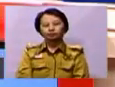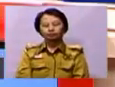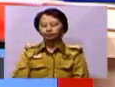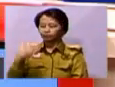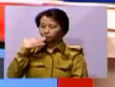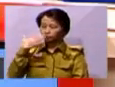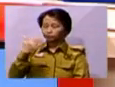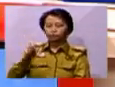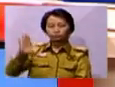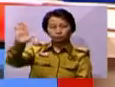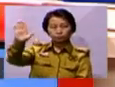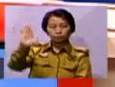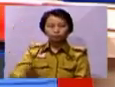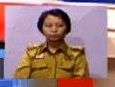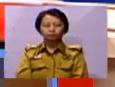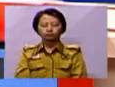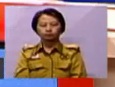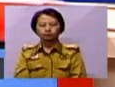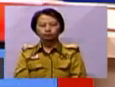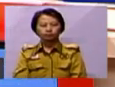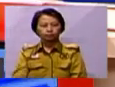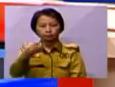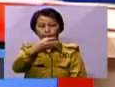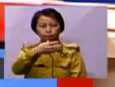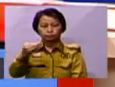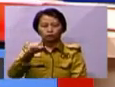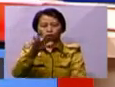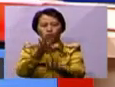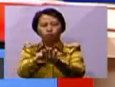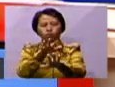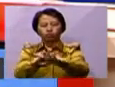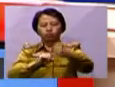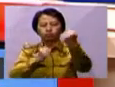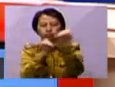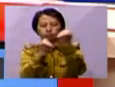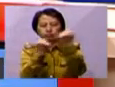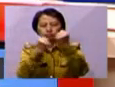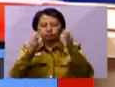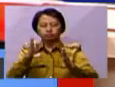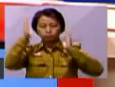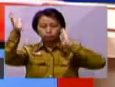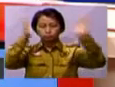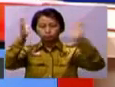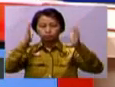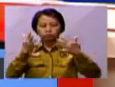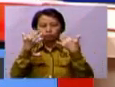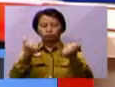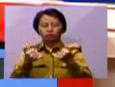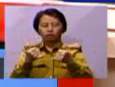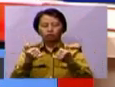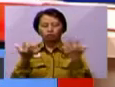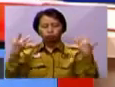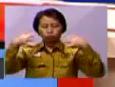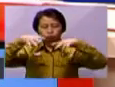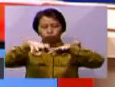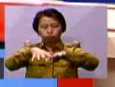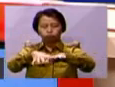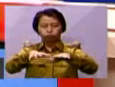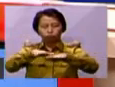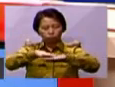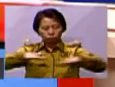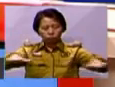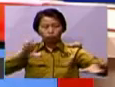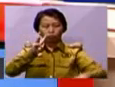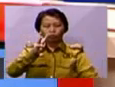Terima kasih Faisal Jamal di Stadium Shah Alam dan ratusan penyokong Malaysia kabarnya kini berhimpun di dataran Yayasan